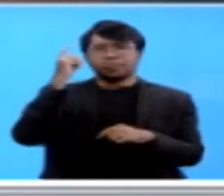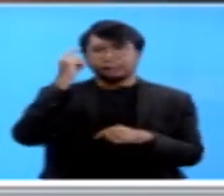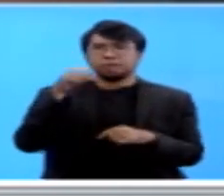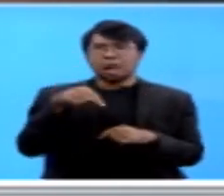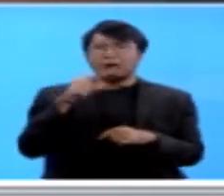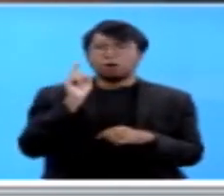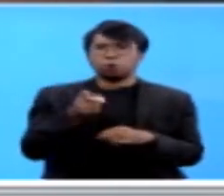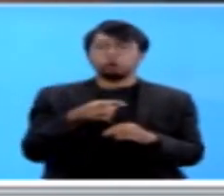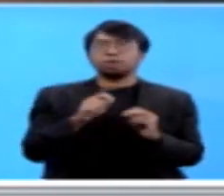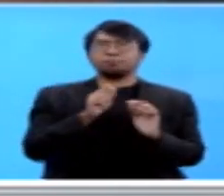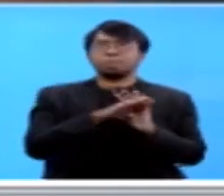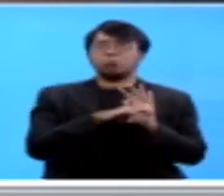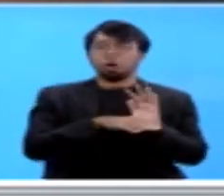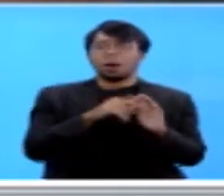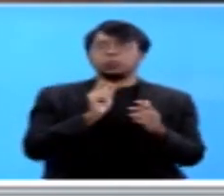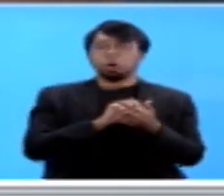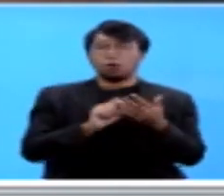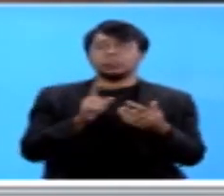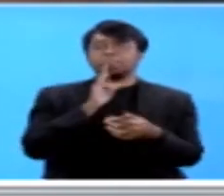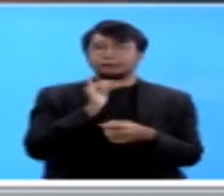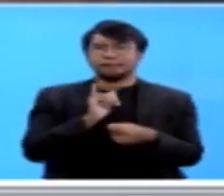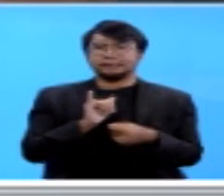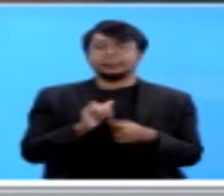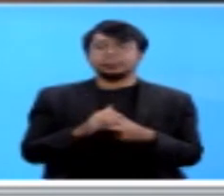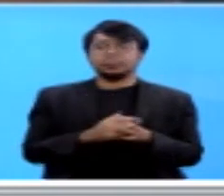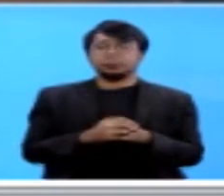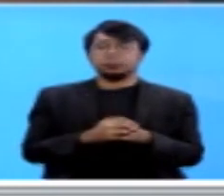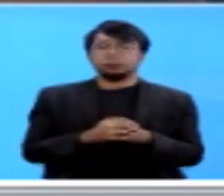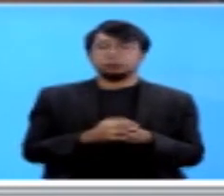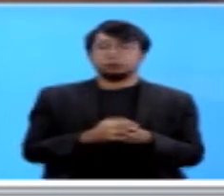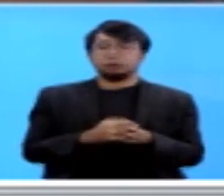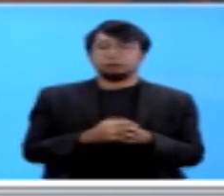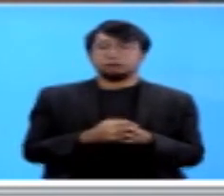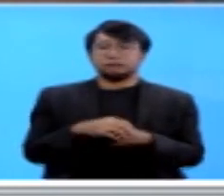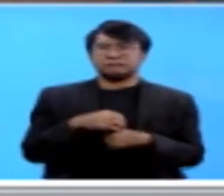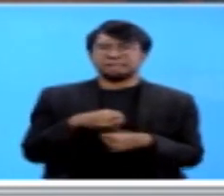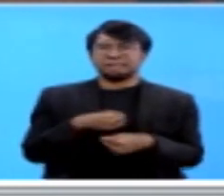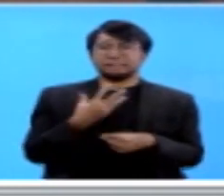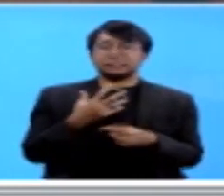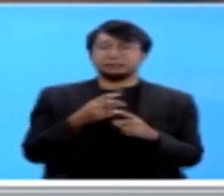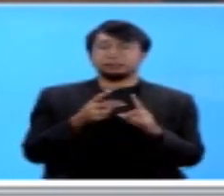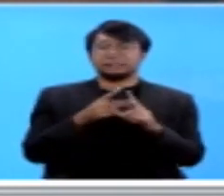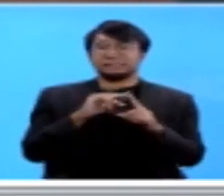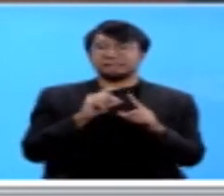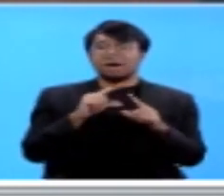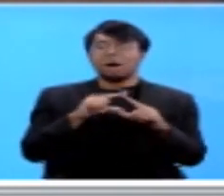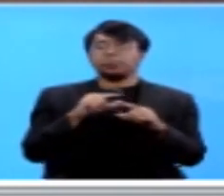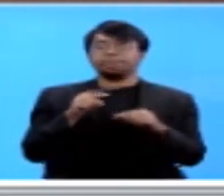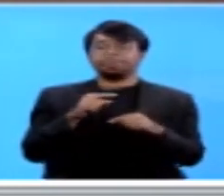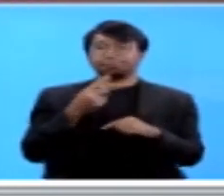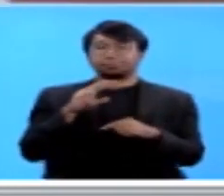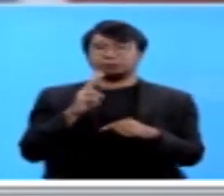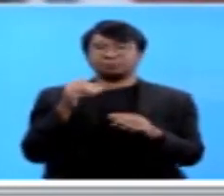tertib sekolahnya misalnya lebih membuat efek jera. Nah, untuk itu misalnya, diskorsing kan bisa, biar dia juga belajar, dan pada saat skorsing